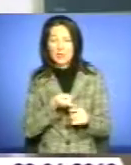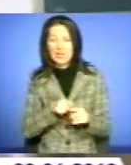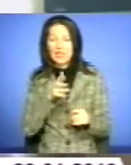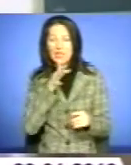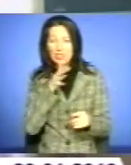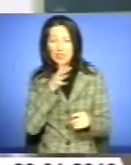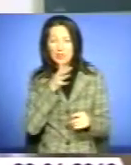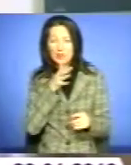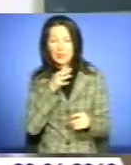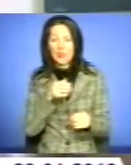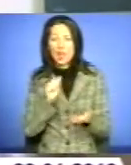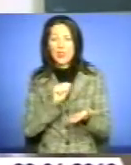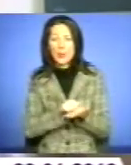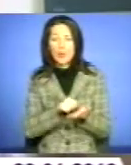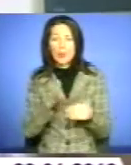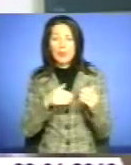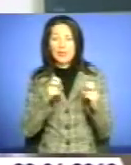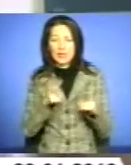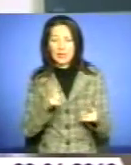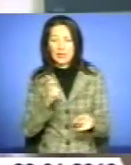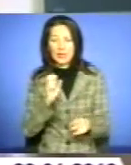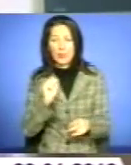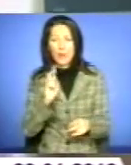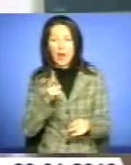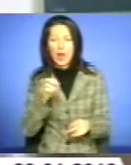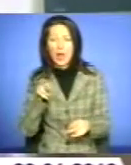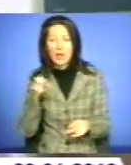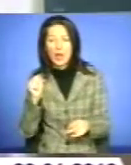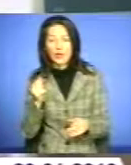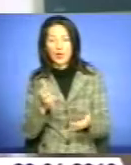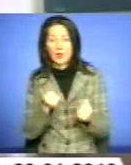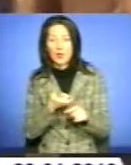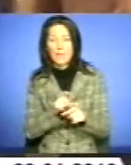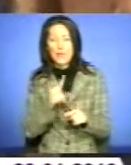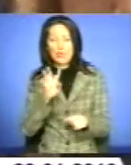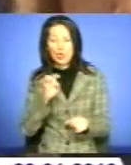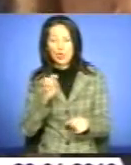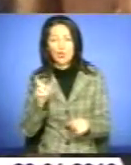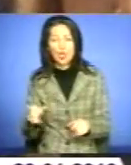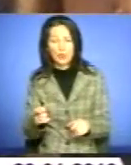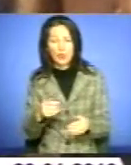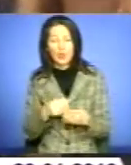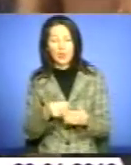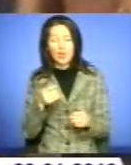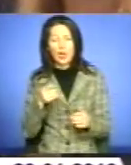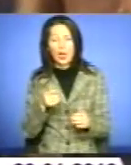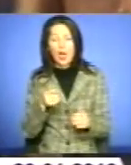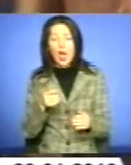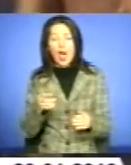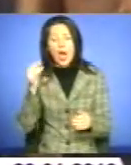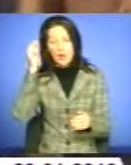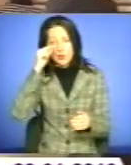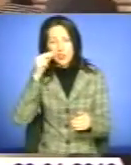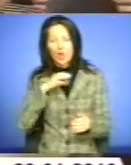дипломи спеціалістів, бакалаврів отримало більше, ніж 490 чоловік. Варто зазначити, що освоїти юридичні науки